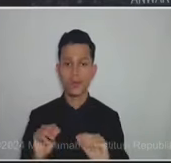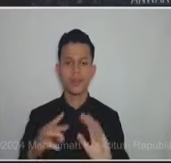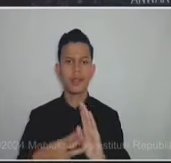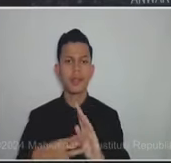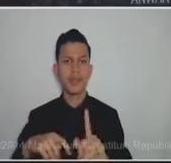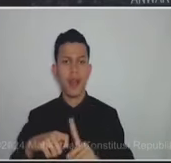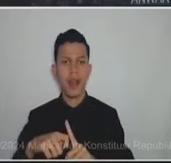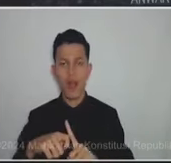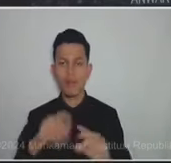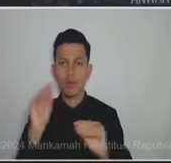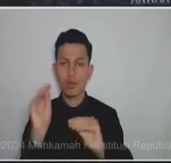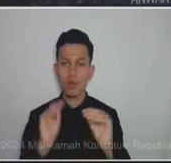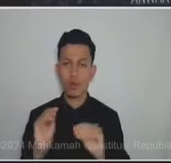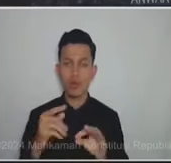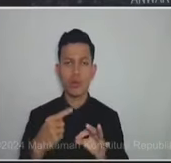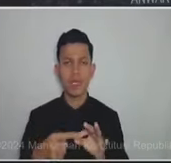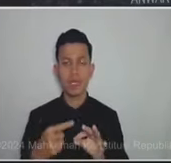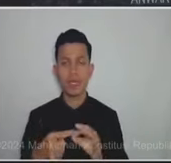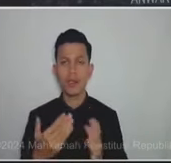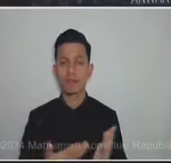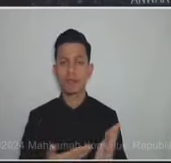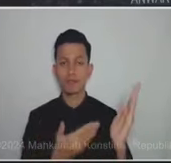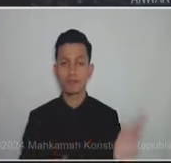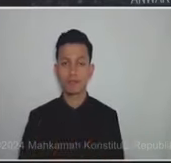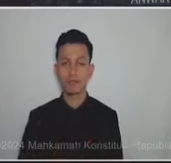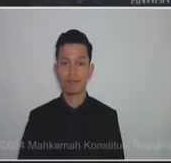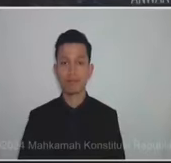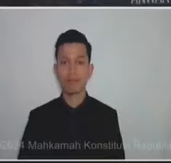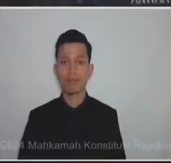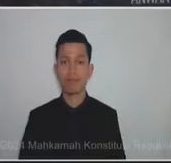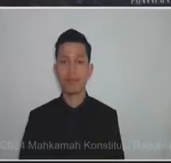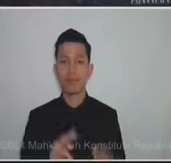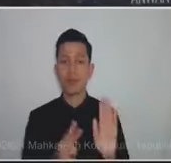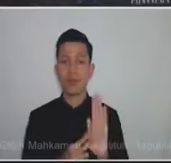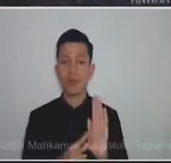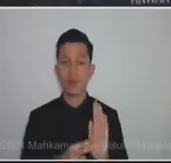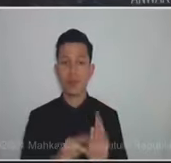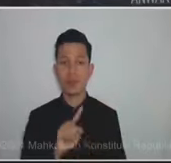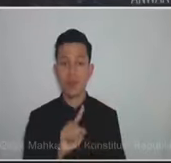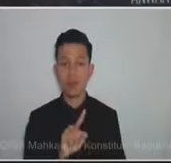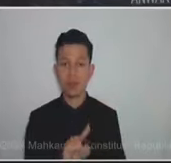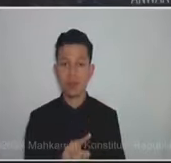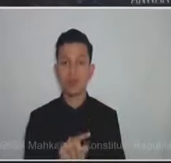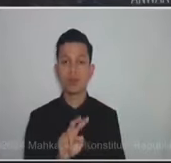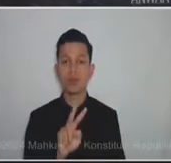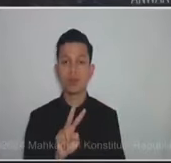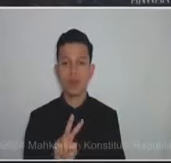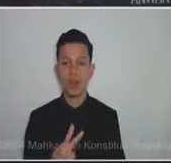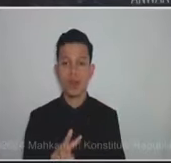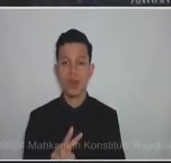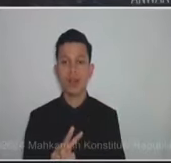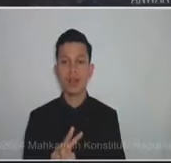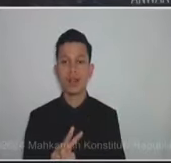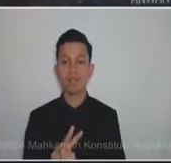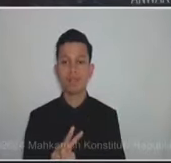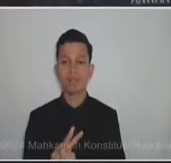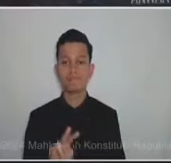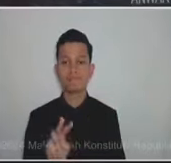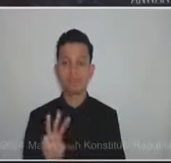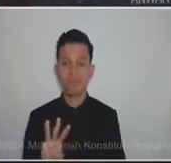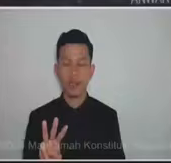pokoknya sebagai berikut S du